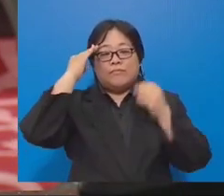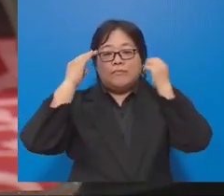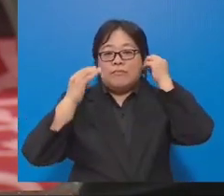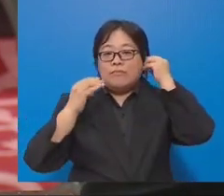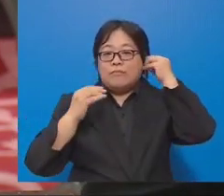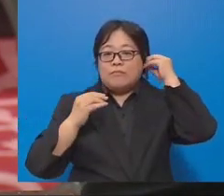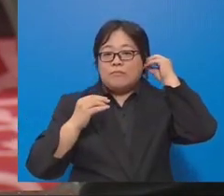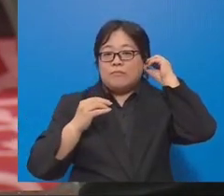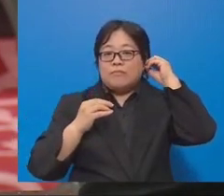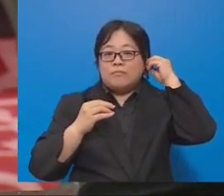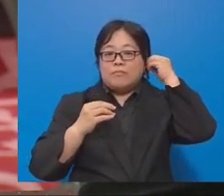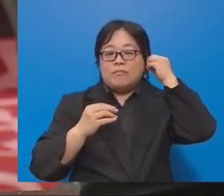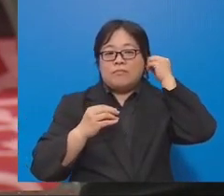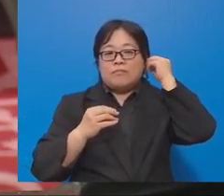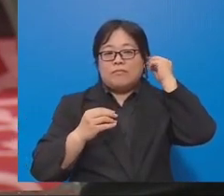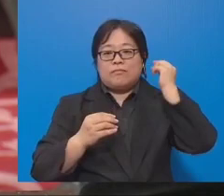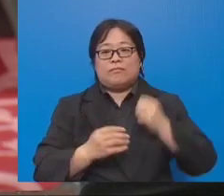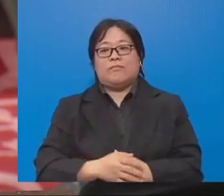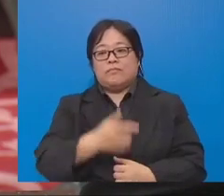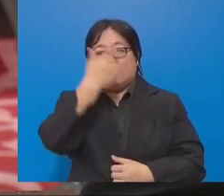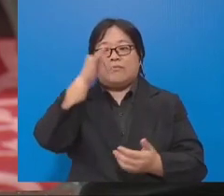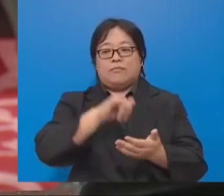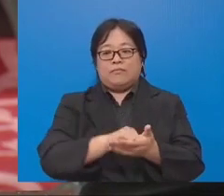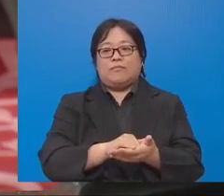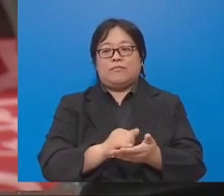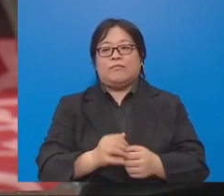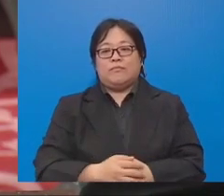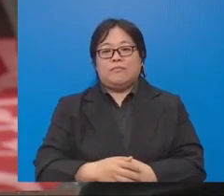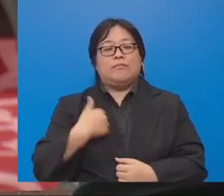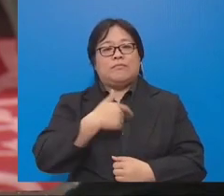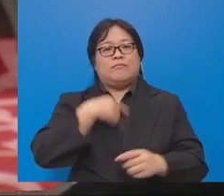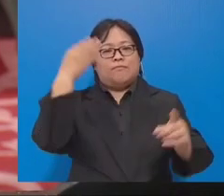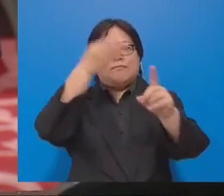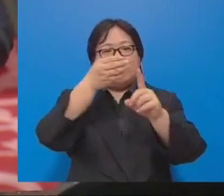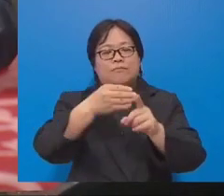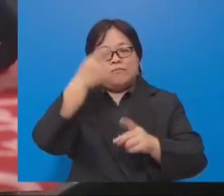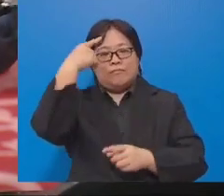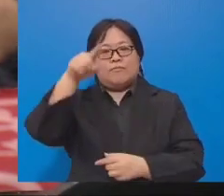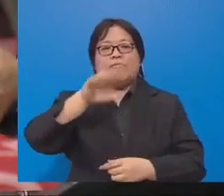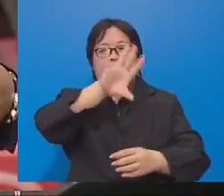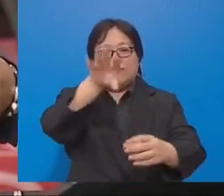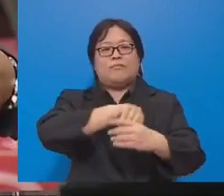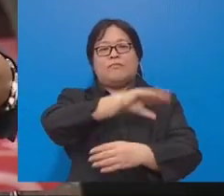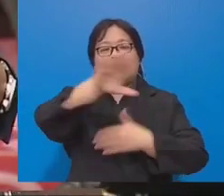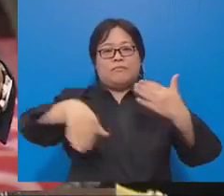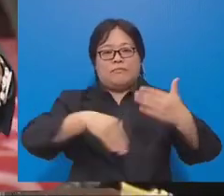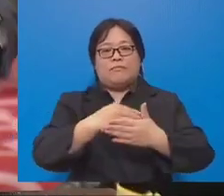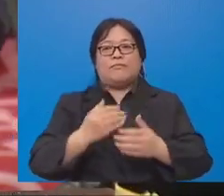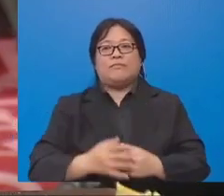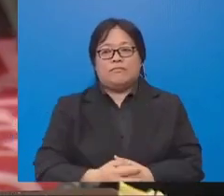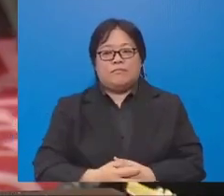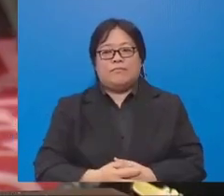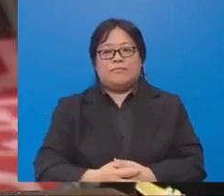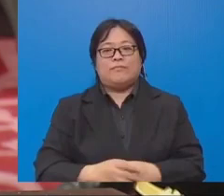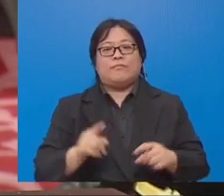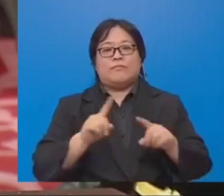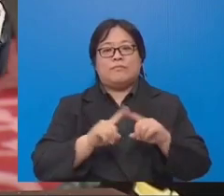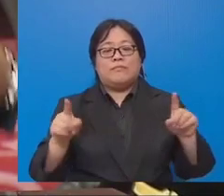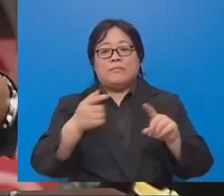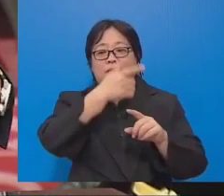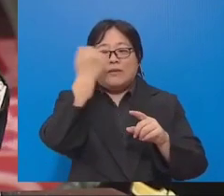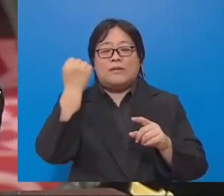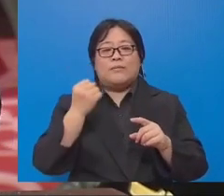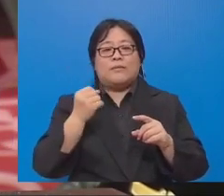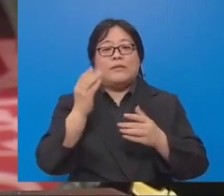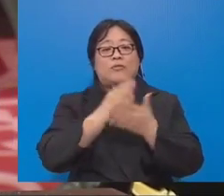wawasan kemakmuran bersama atau manusia profesi yang telah penghitung umumkanlah untuk mengambil kira semuanya tetapi oleh